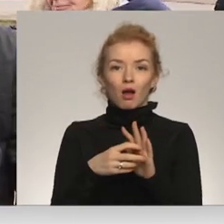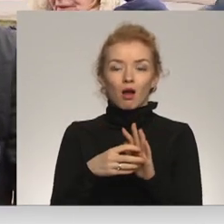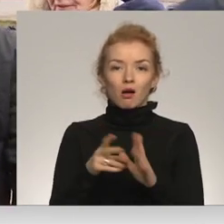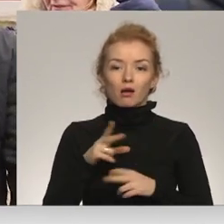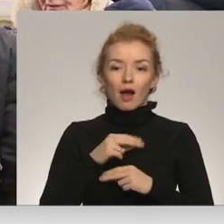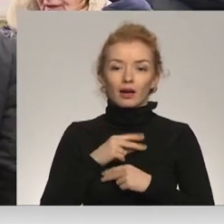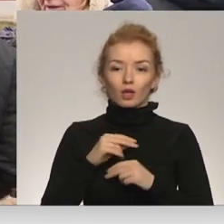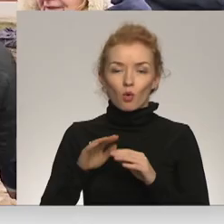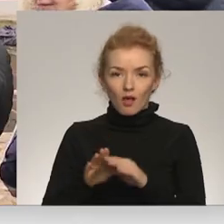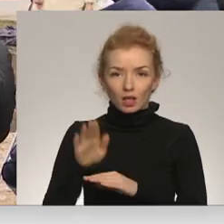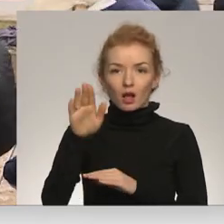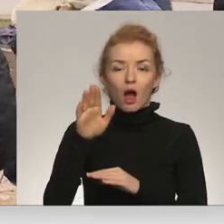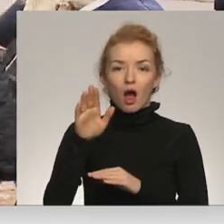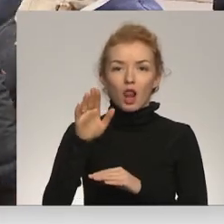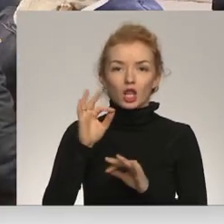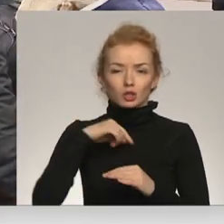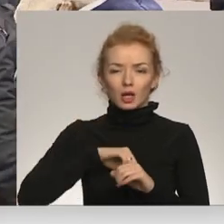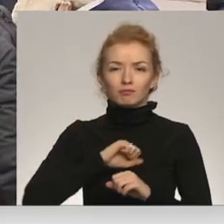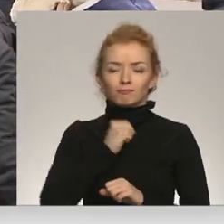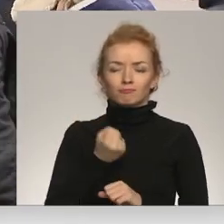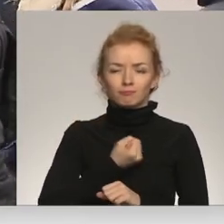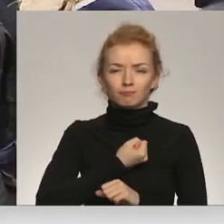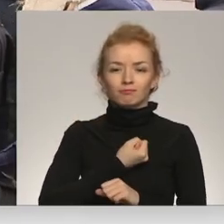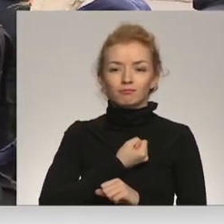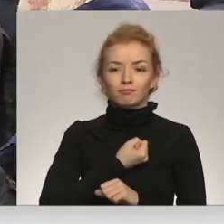vertikāli, nesalaužamo gribu